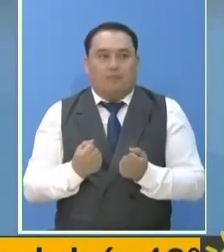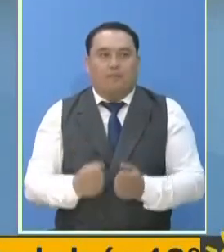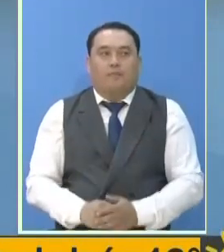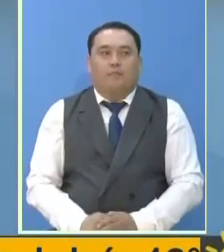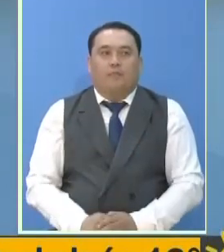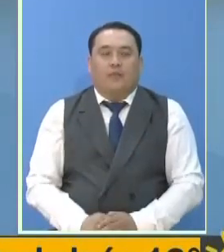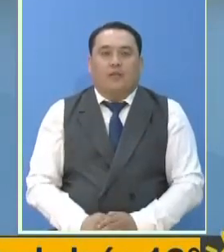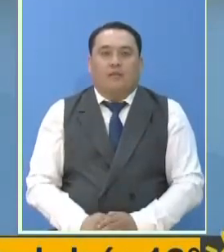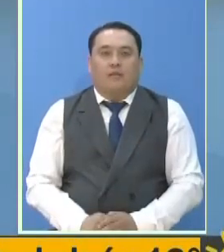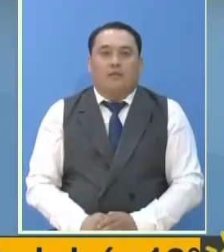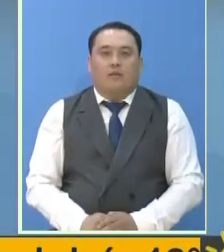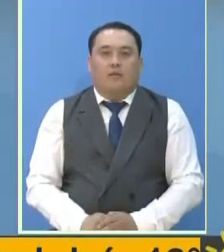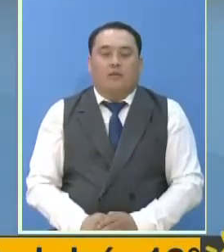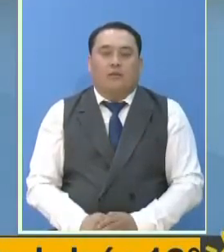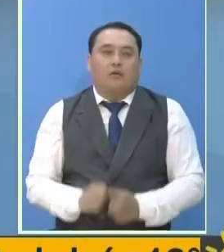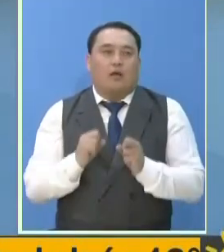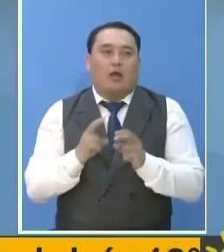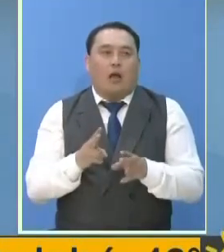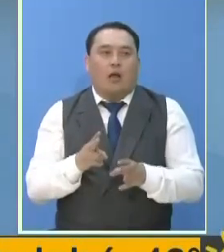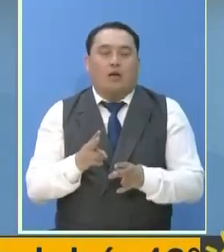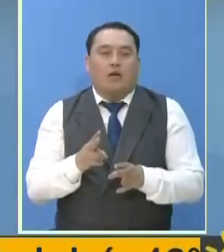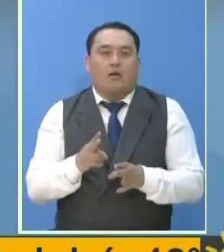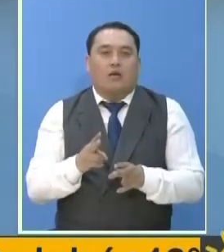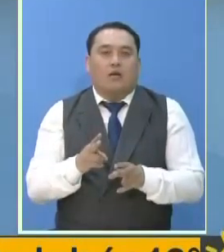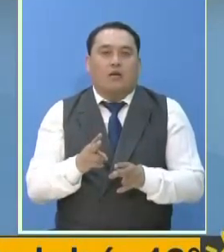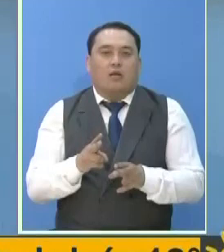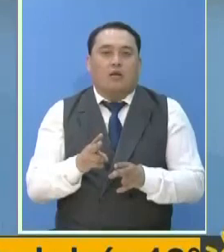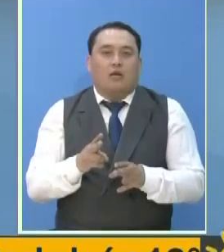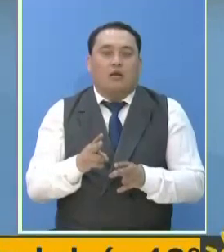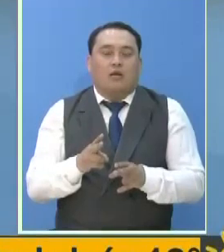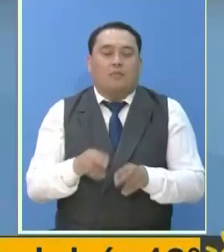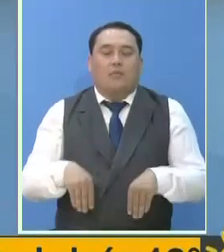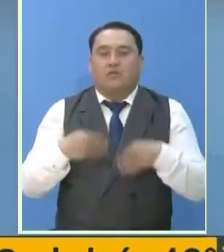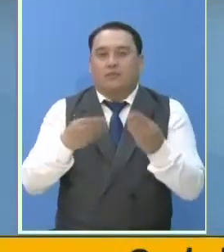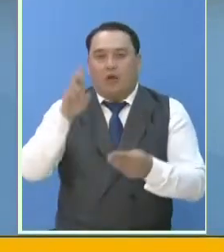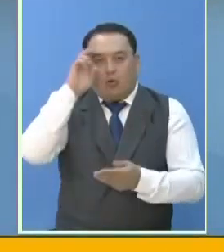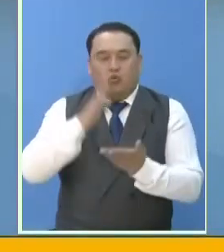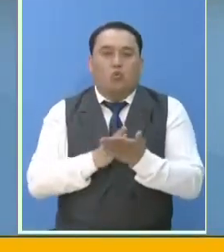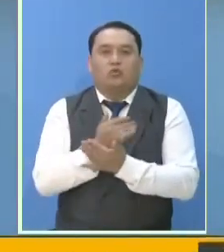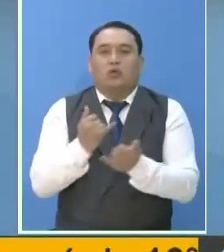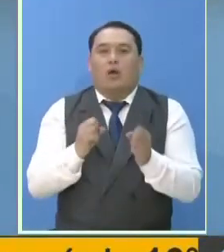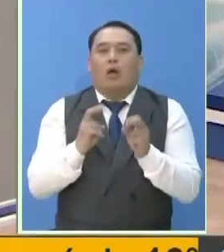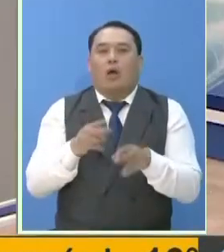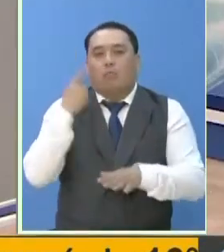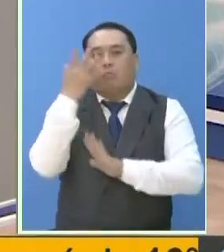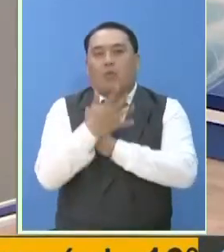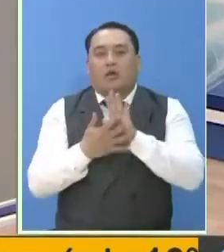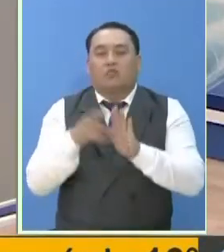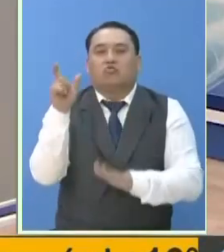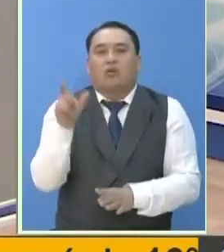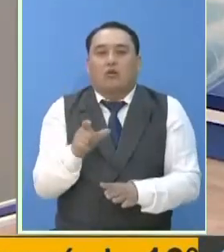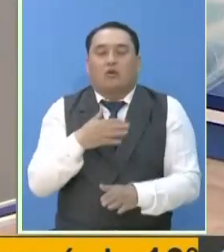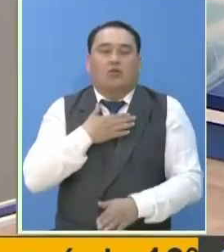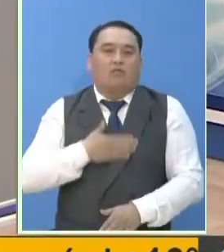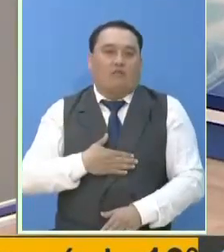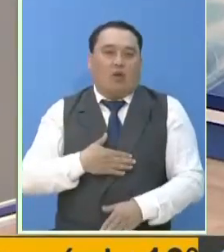приходим. Да. Вот как вообще определяется удовлетворенность граждан при получении государственной услуги? Как понять, что человек остался